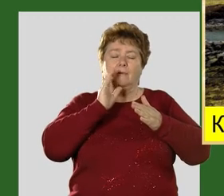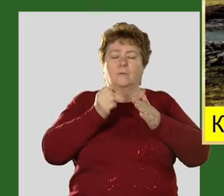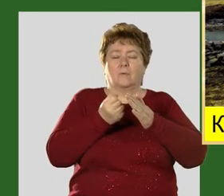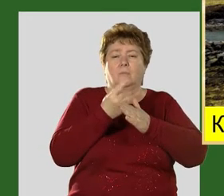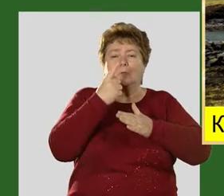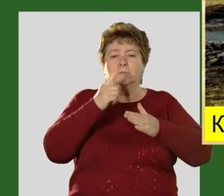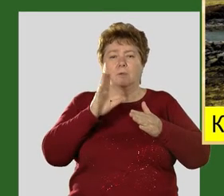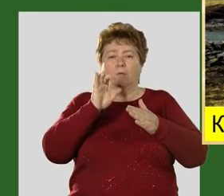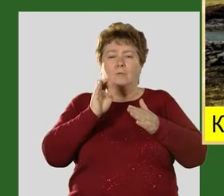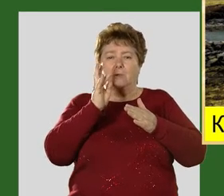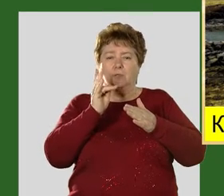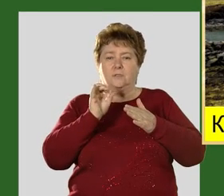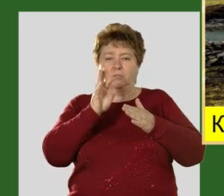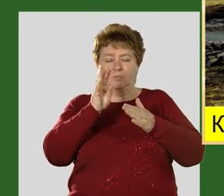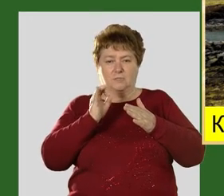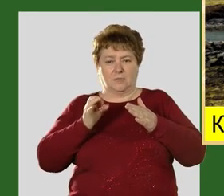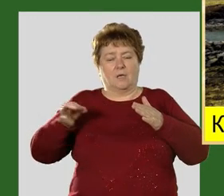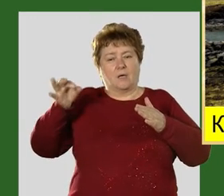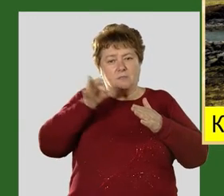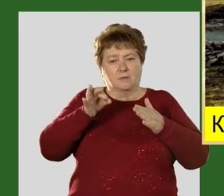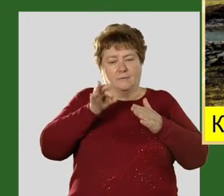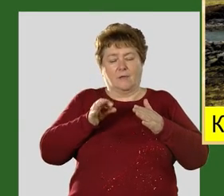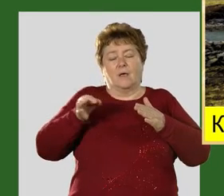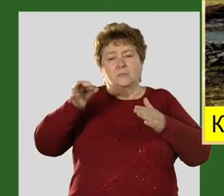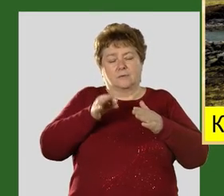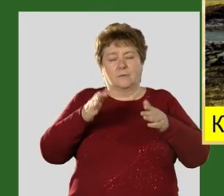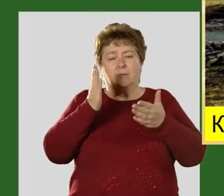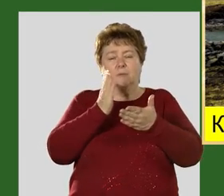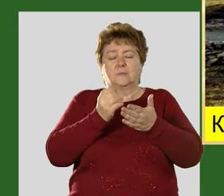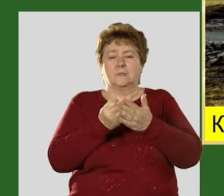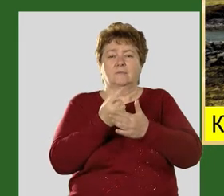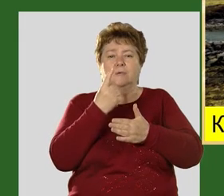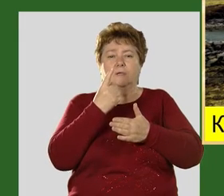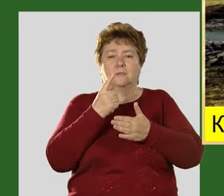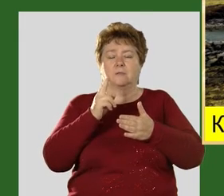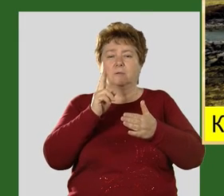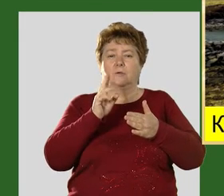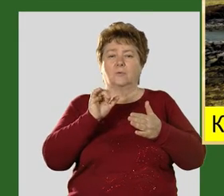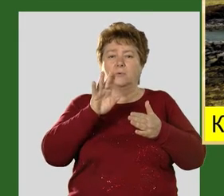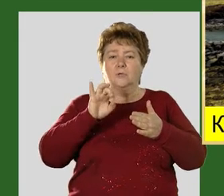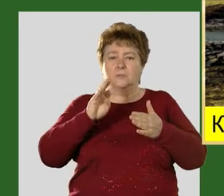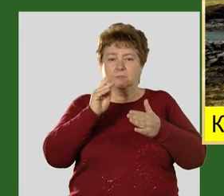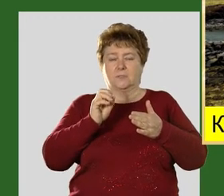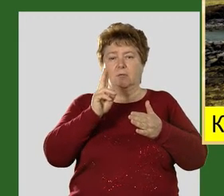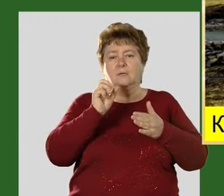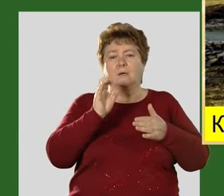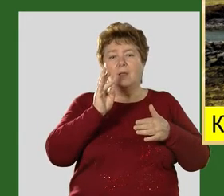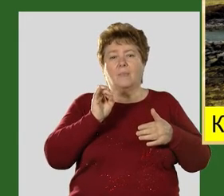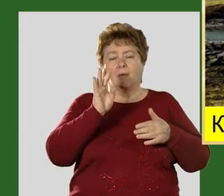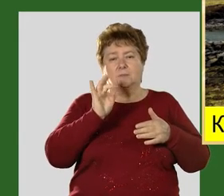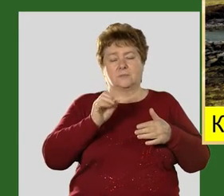образуют вулканические острова. Такими островами являются Курильские,